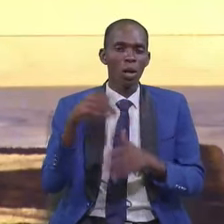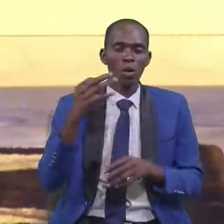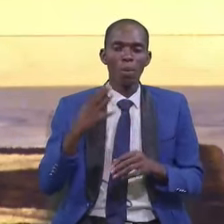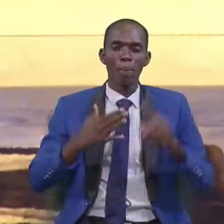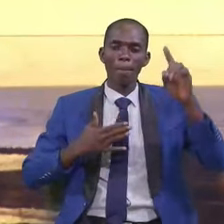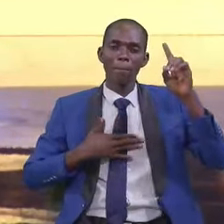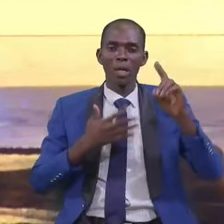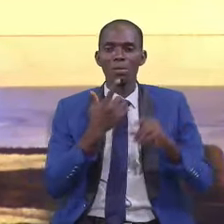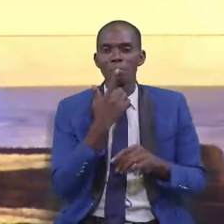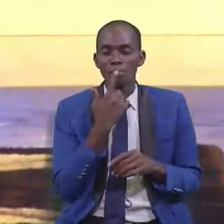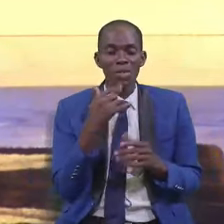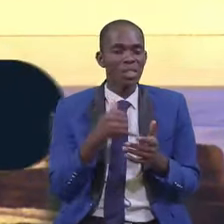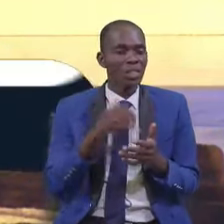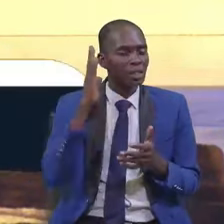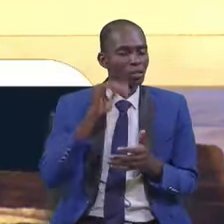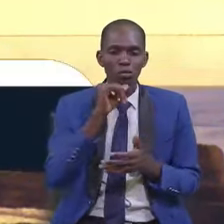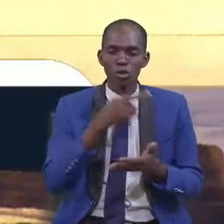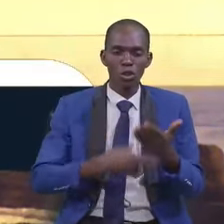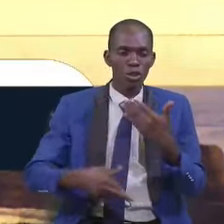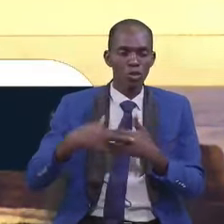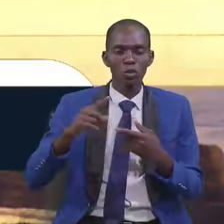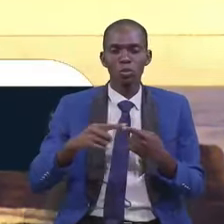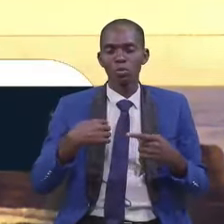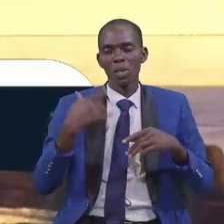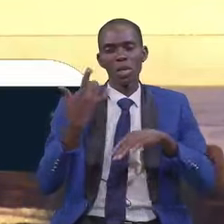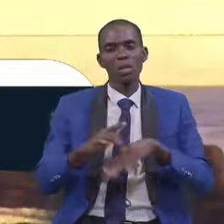Elle ne retourne point à moi sans effet.